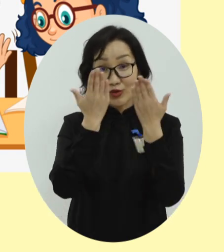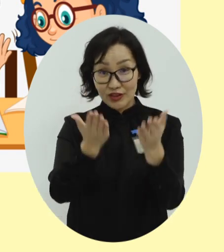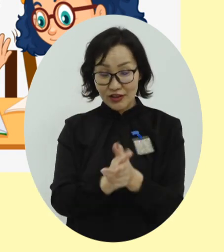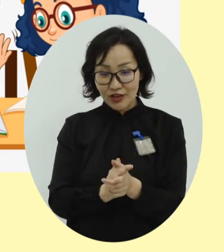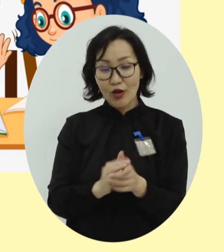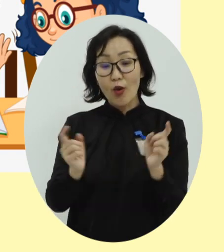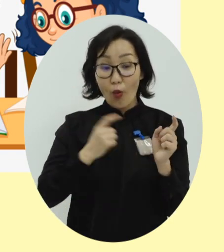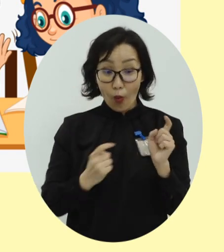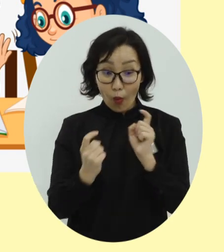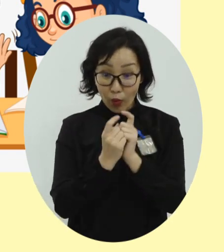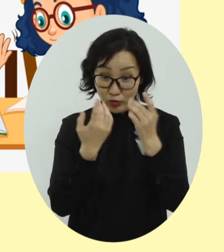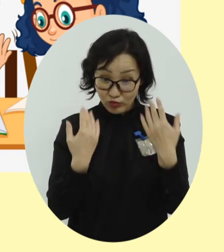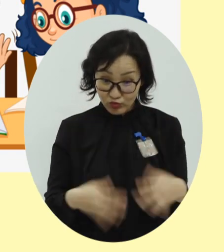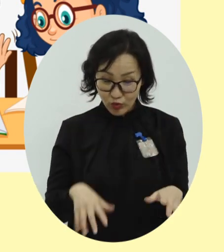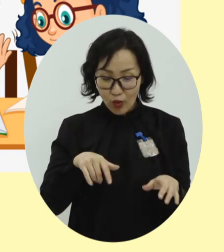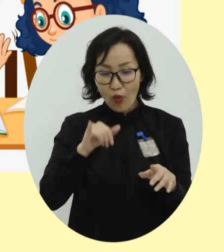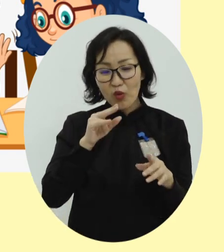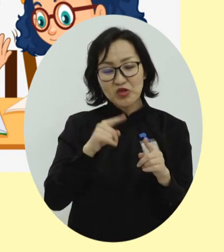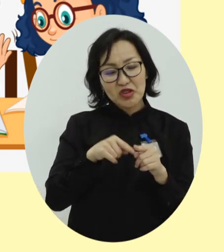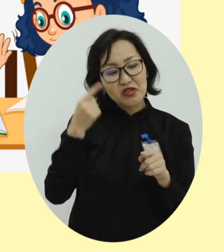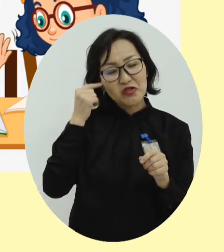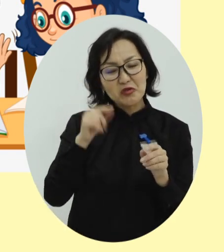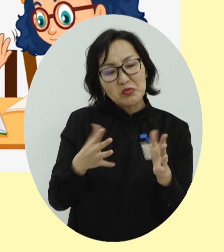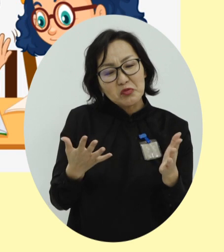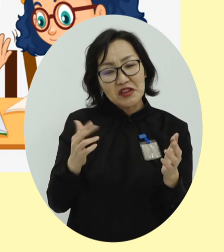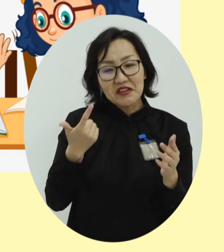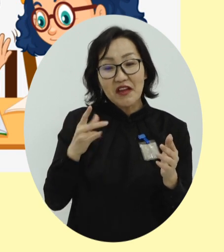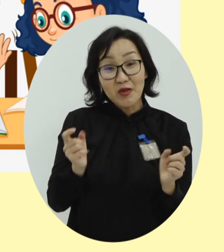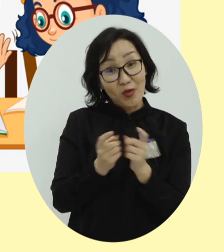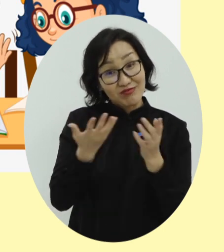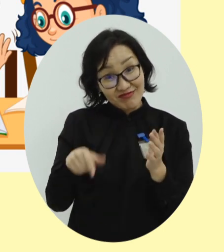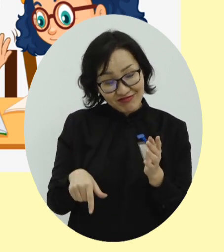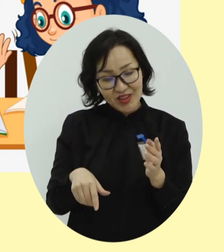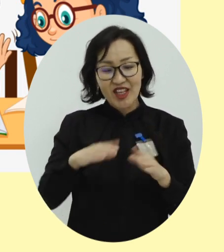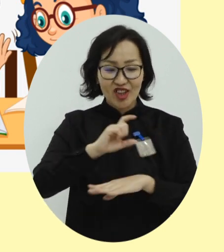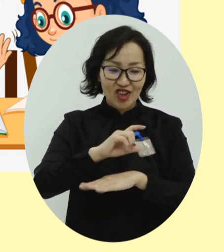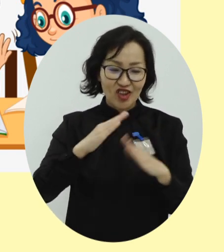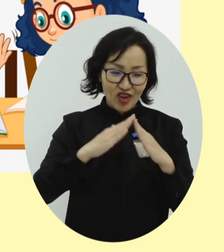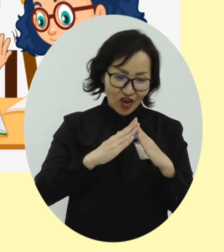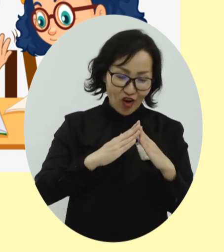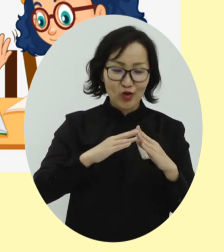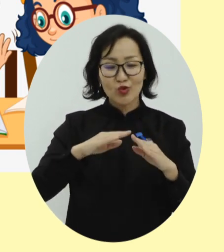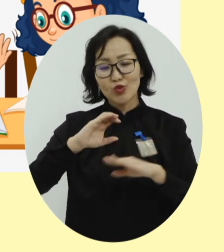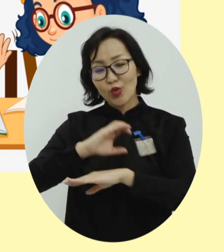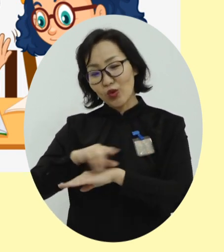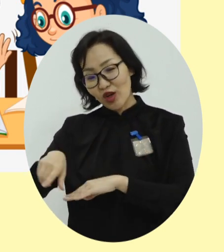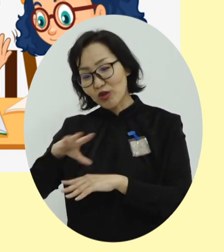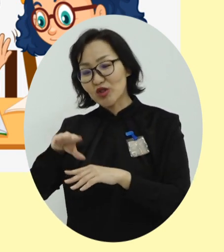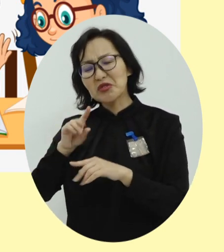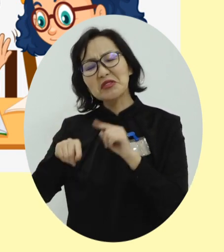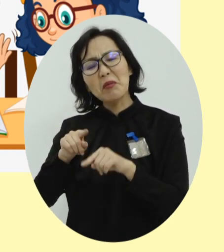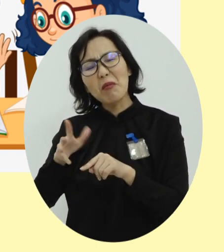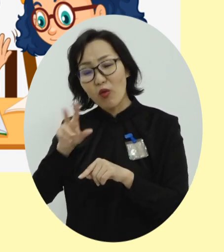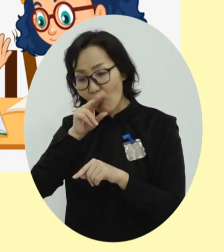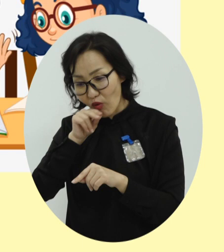уншъя. Уулзсан хүмүүсийн учрал тохиол. Гэр орон сургууль дээр болсон үйл явдлаа